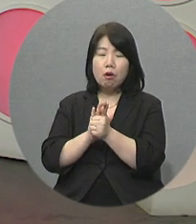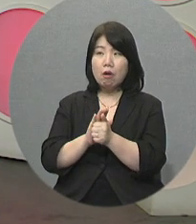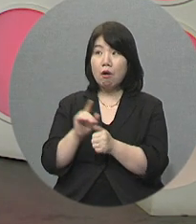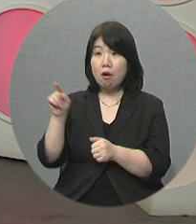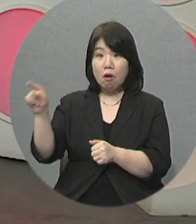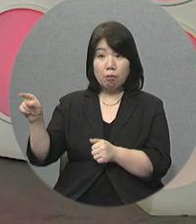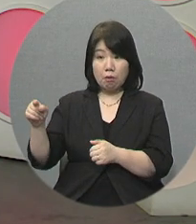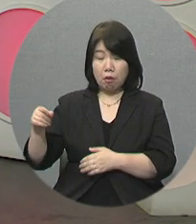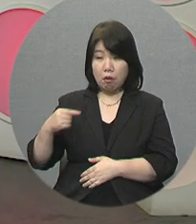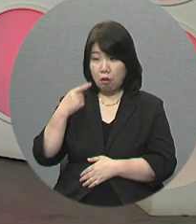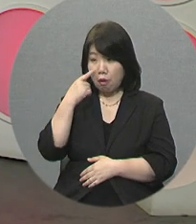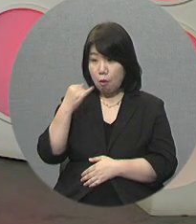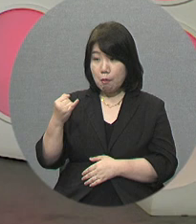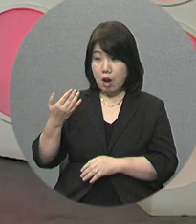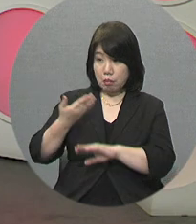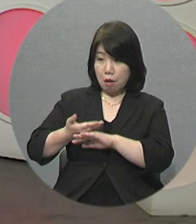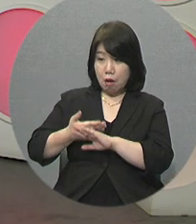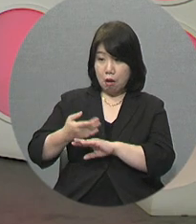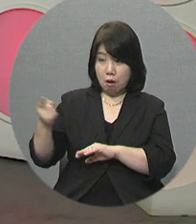것 같습니다.